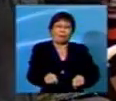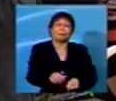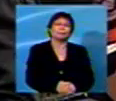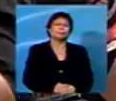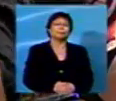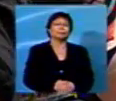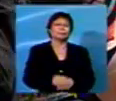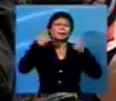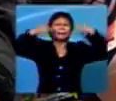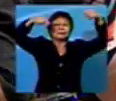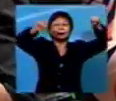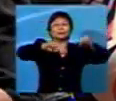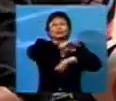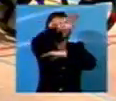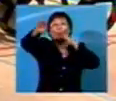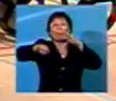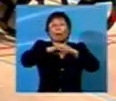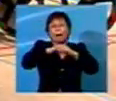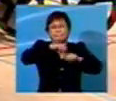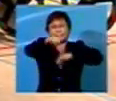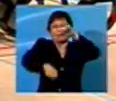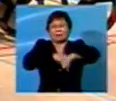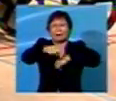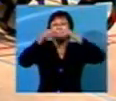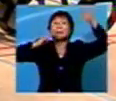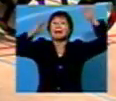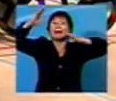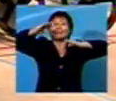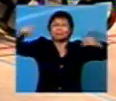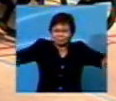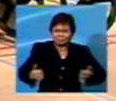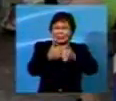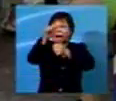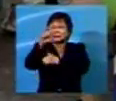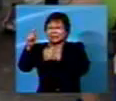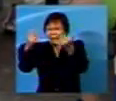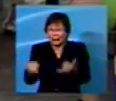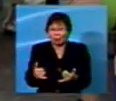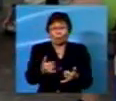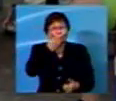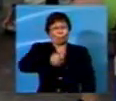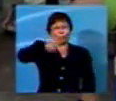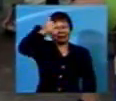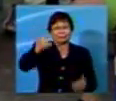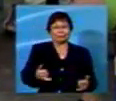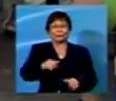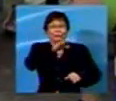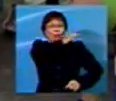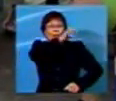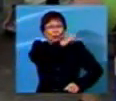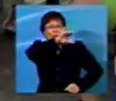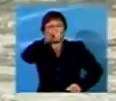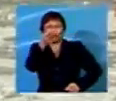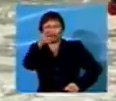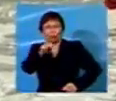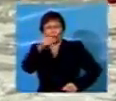sementara itu pencapaian keseluruhan skuad berbasikal trek negara pada kejohanan Asia Tenggara kali ini dianggap yang terbaik jurulatihnya John